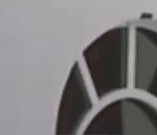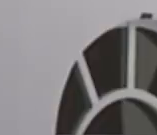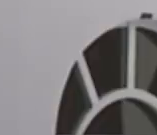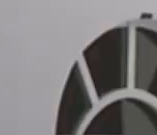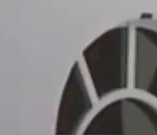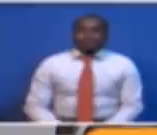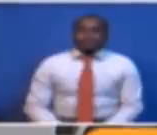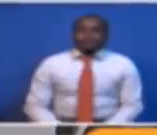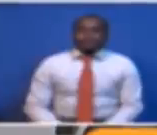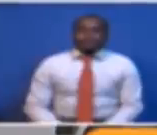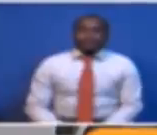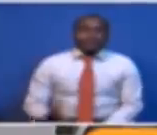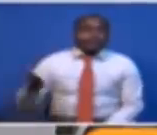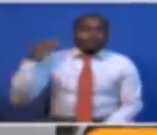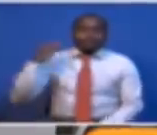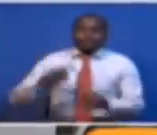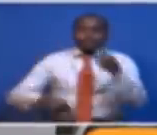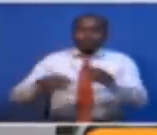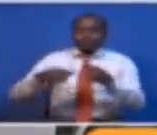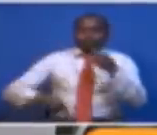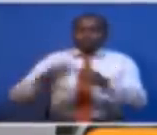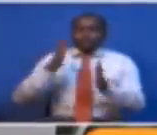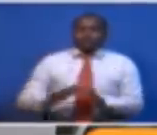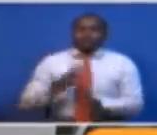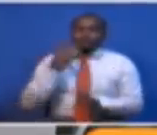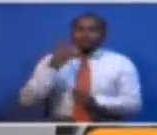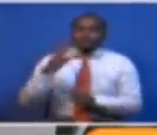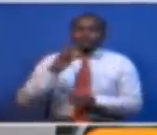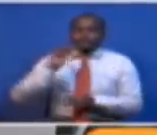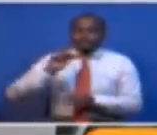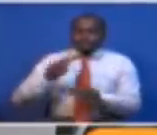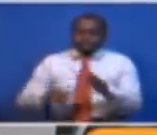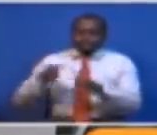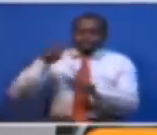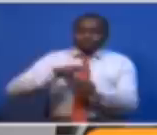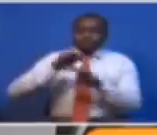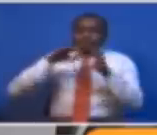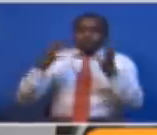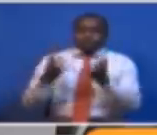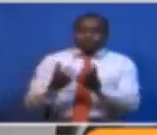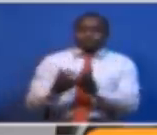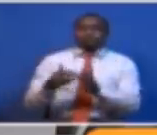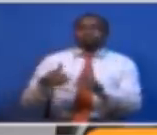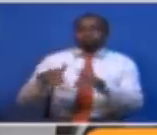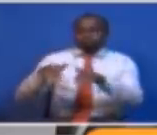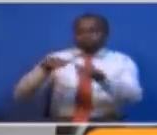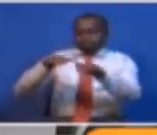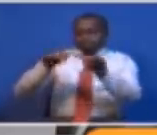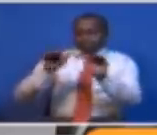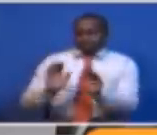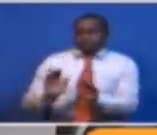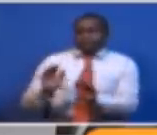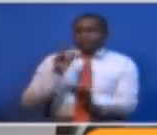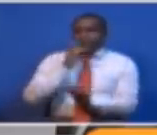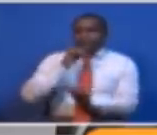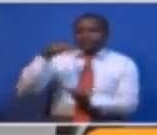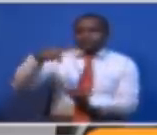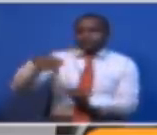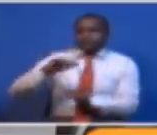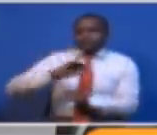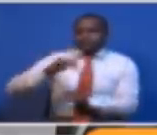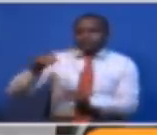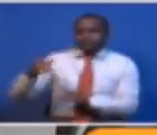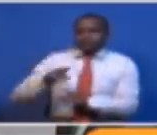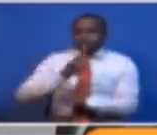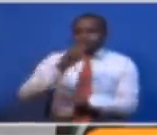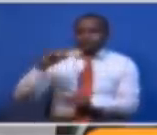Aliyekuwa bingwa wa dunia wa mbio za mita 400 kuruka vihunzi Nicholas Bett amezikwa leo nyumbani kwao Simat katika kaunti ya Uasin